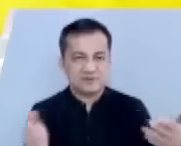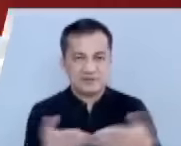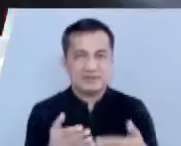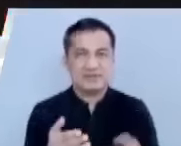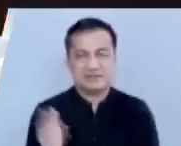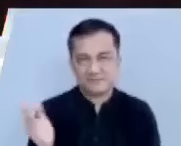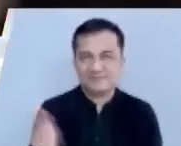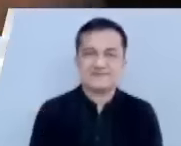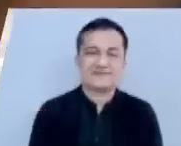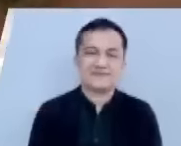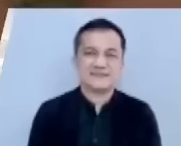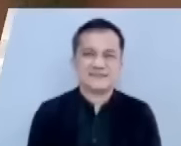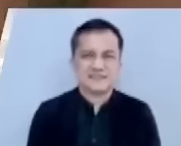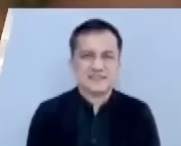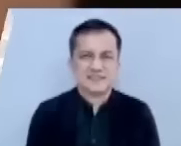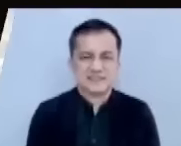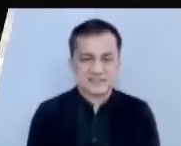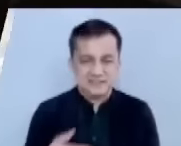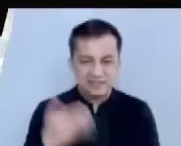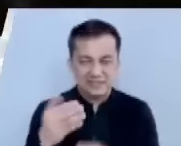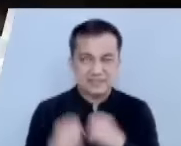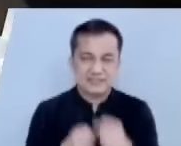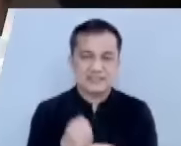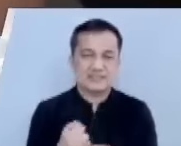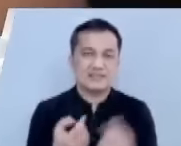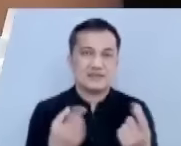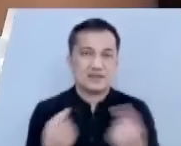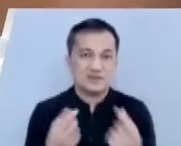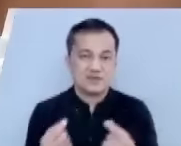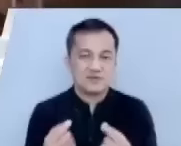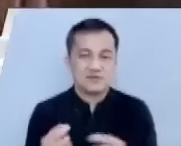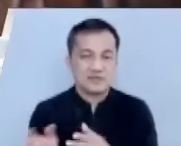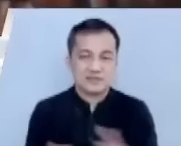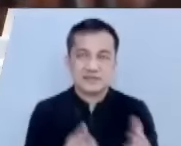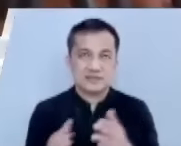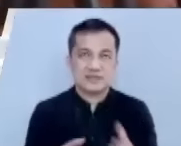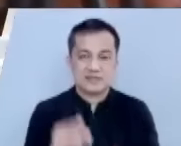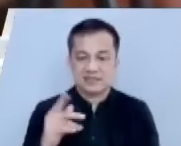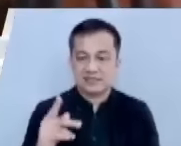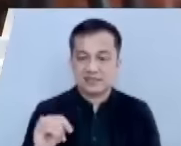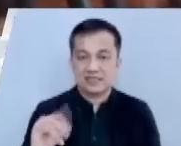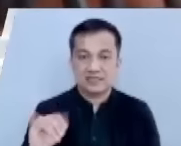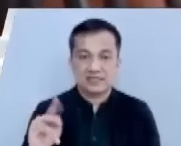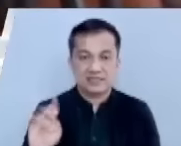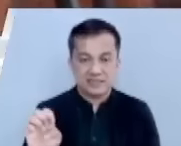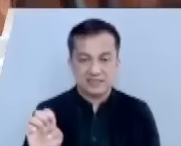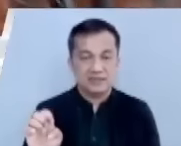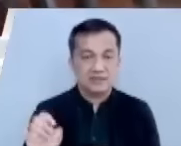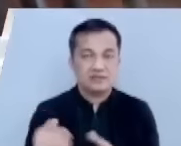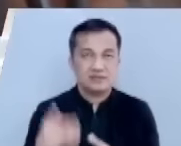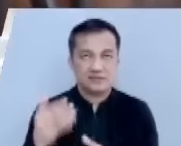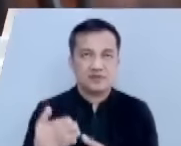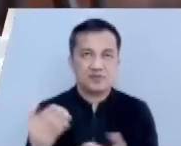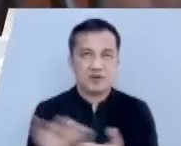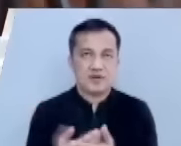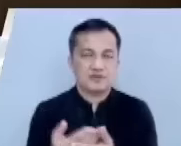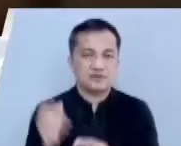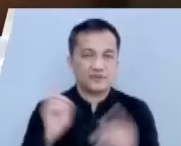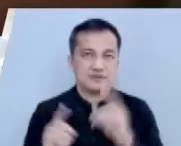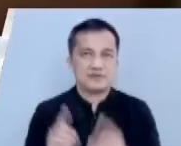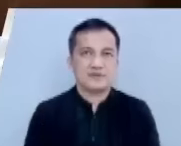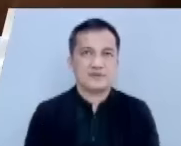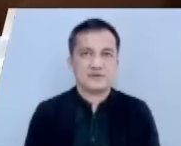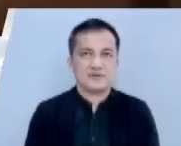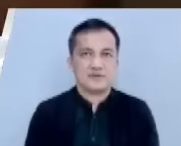Speaking of next year's ganap, naghahanda na rin si Kailin para sa isa pang bagong series. Lalo pa raw